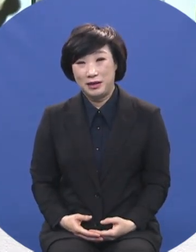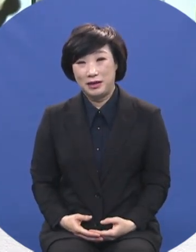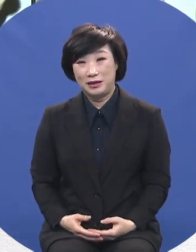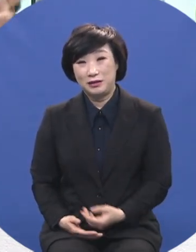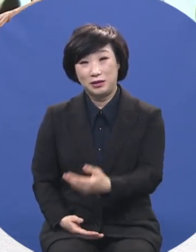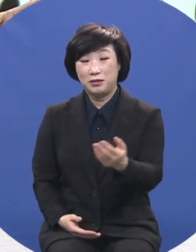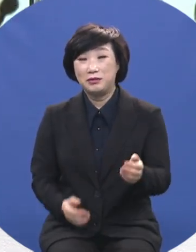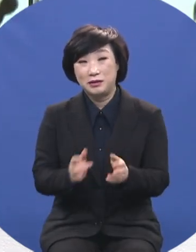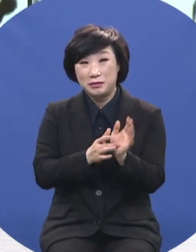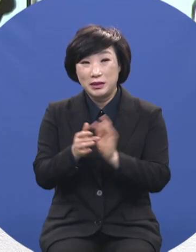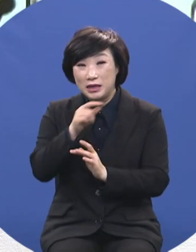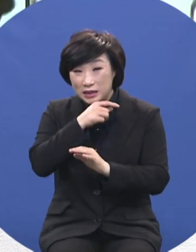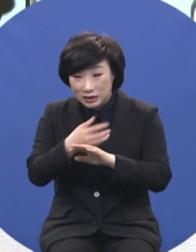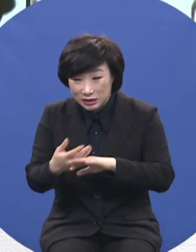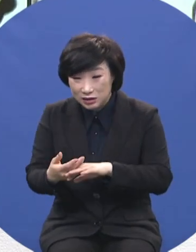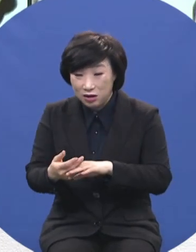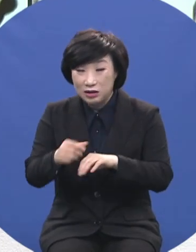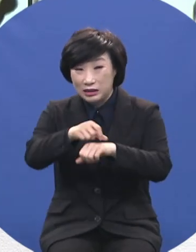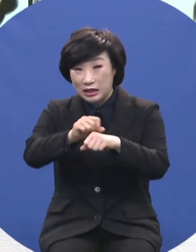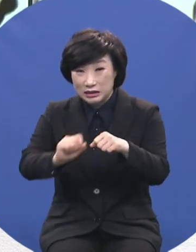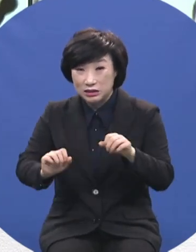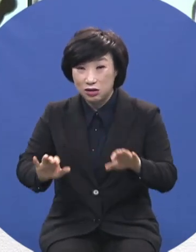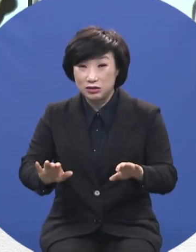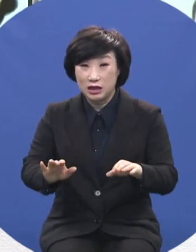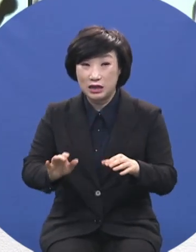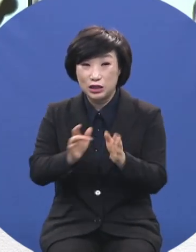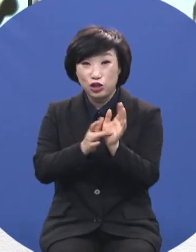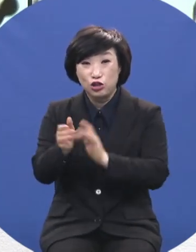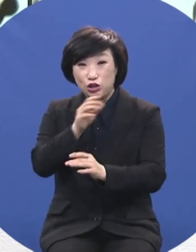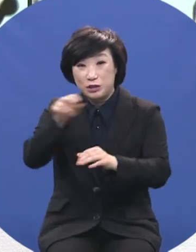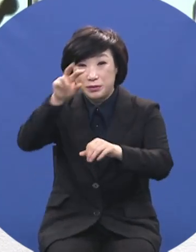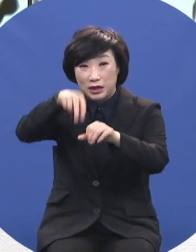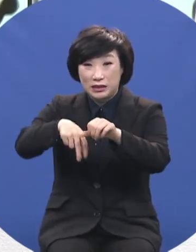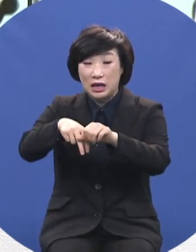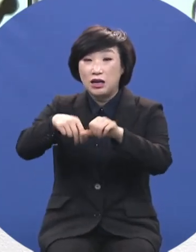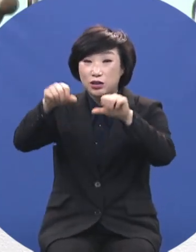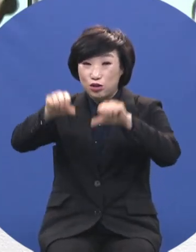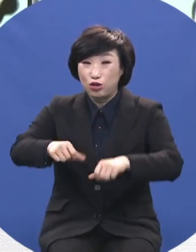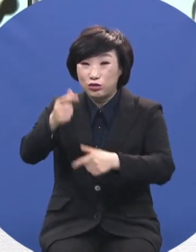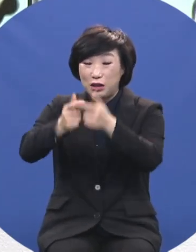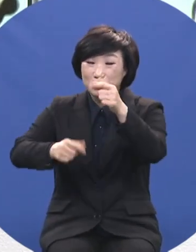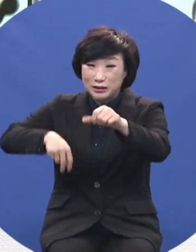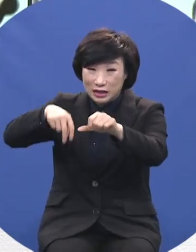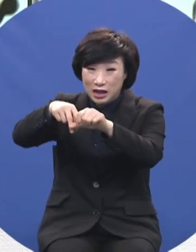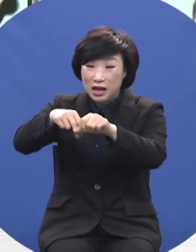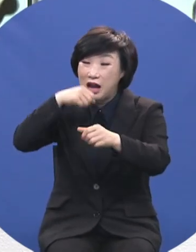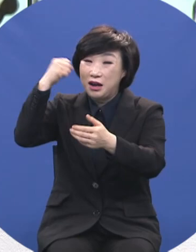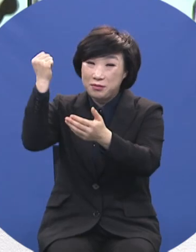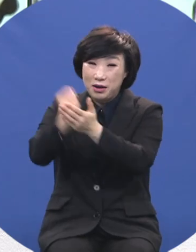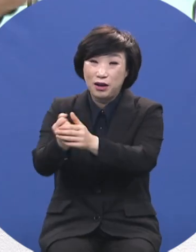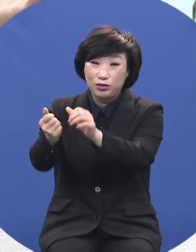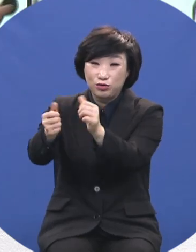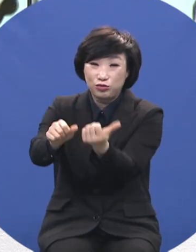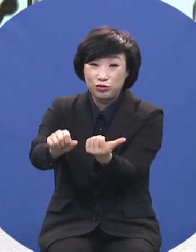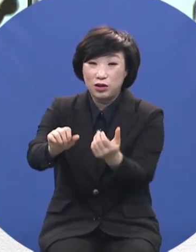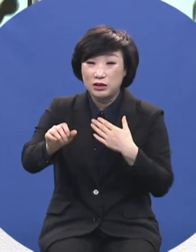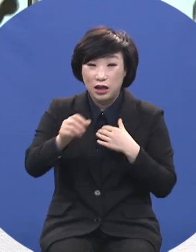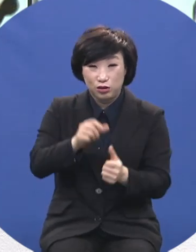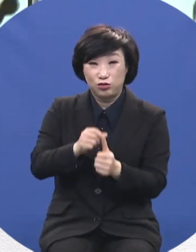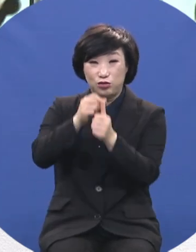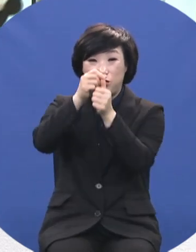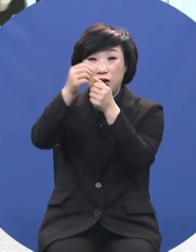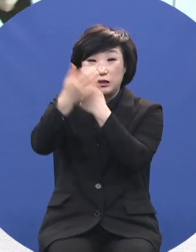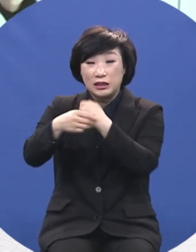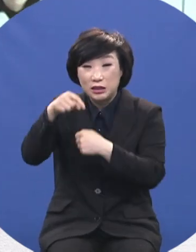그 피 쏟아서 살 찢어서 그 십자가의 저주의 나무에 달려서 죽어서 나를 구원하신 은혜의